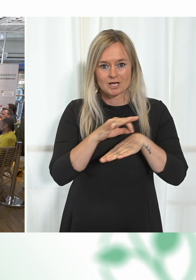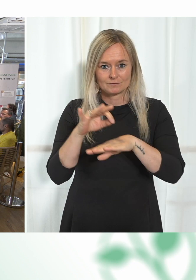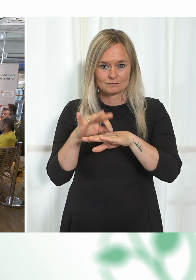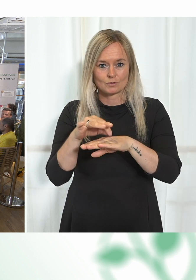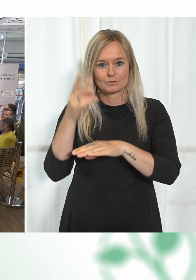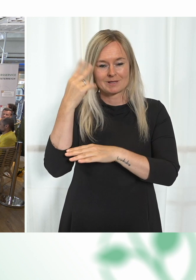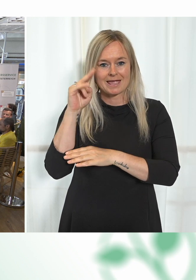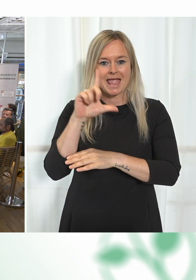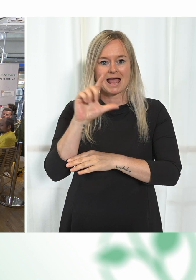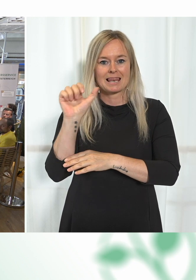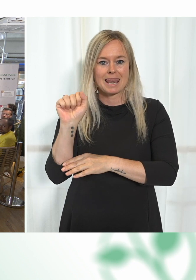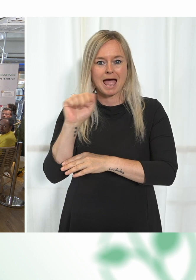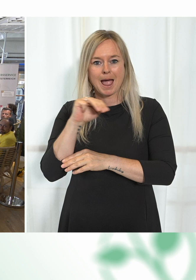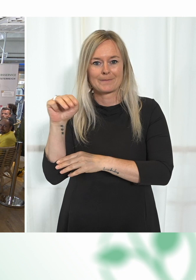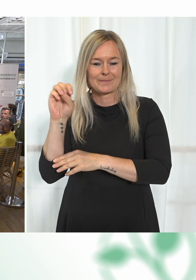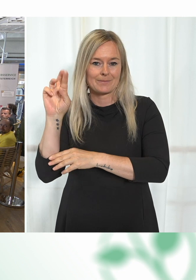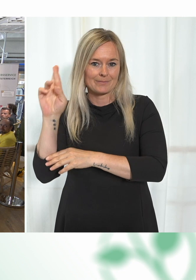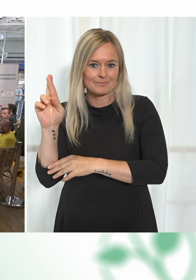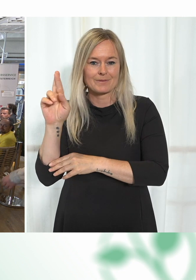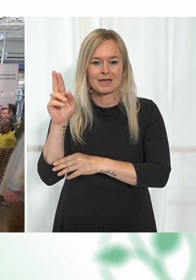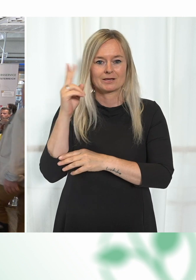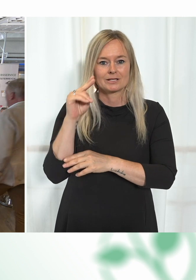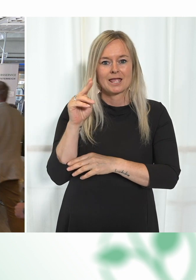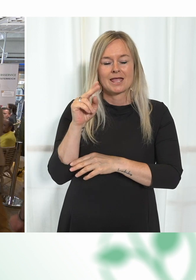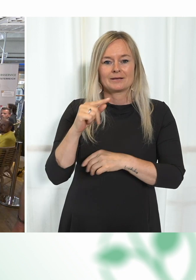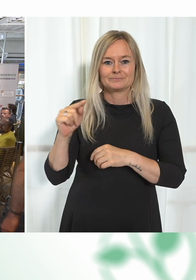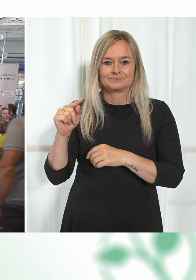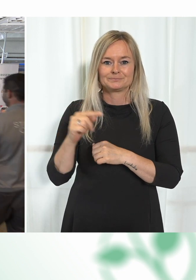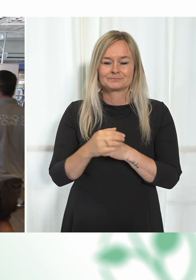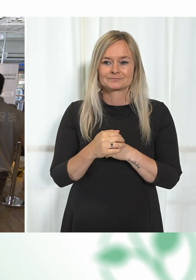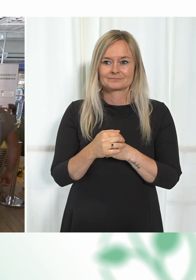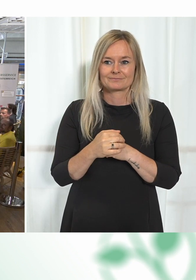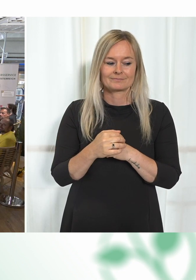Bernhard Tichy, hier vorne bei uns. Herzlich willkommen.